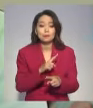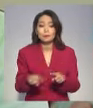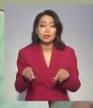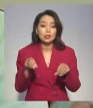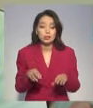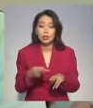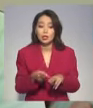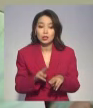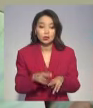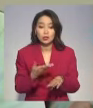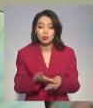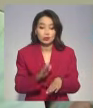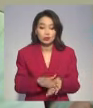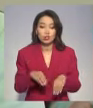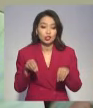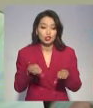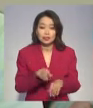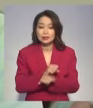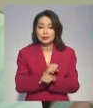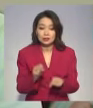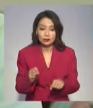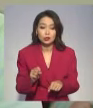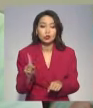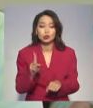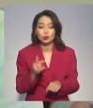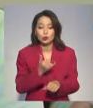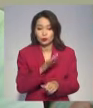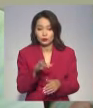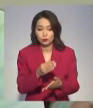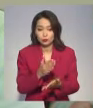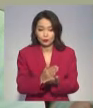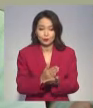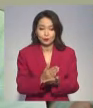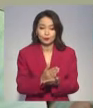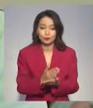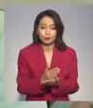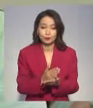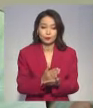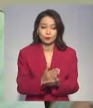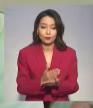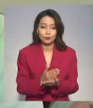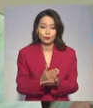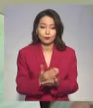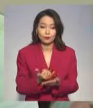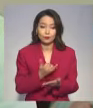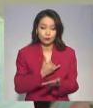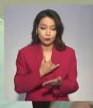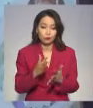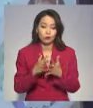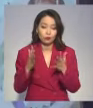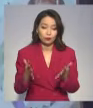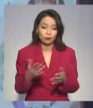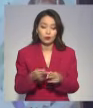такие тяжелые нельзя принимать. Нужно хорошо все взвесить. И к нашему большому